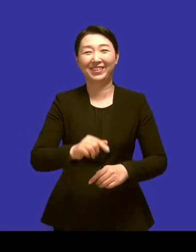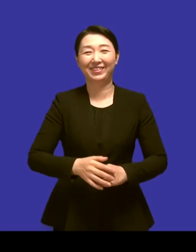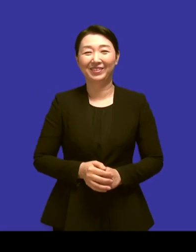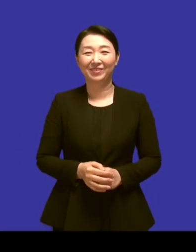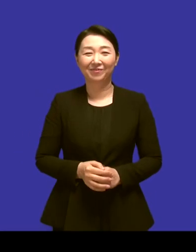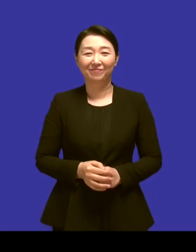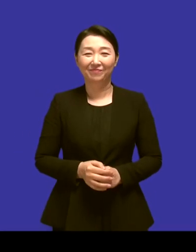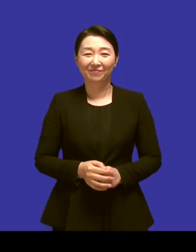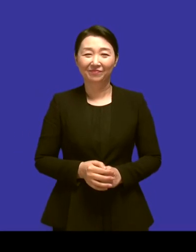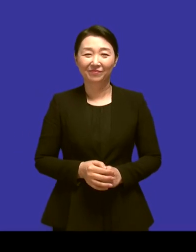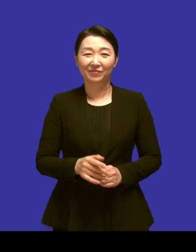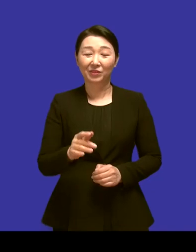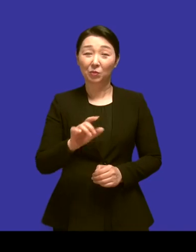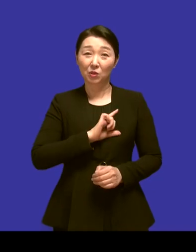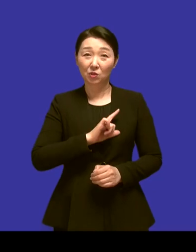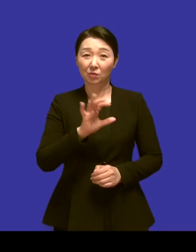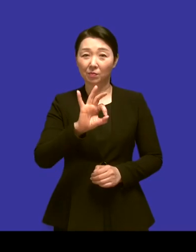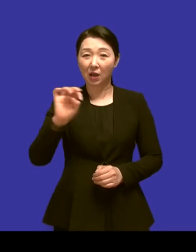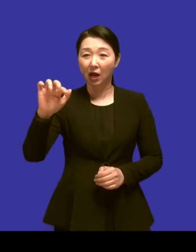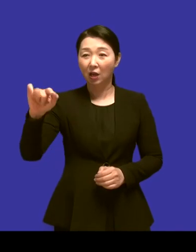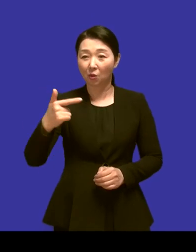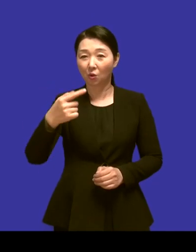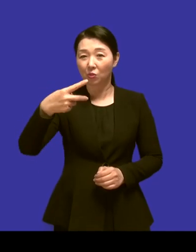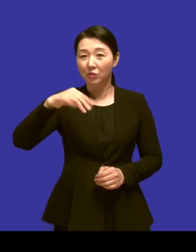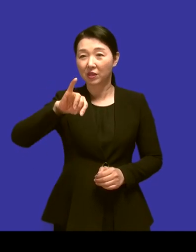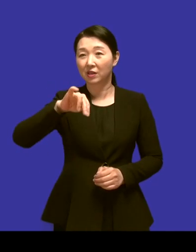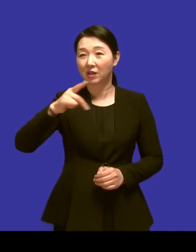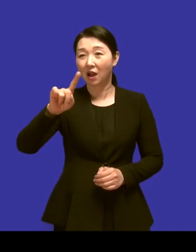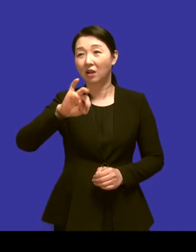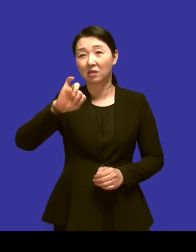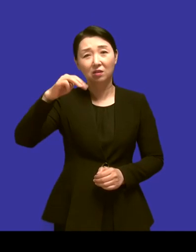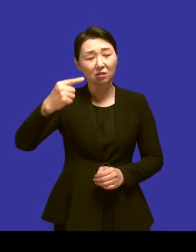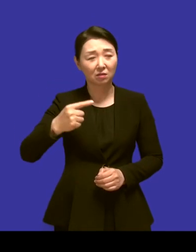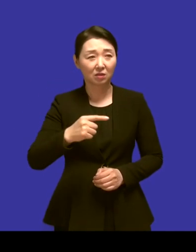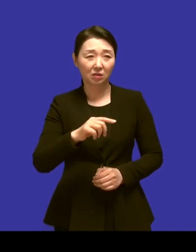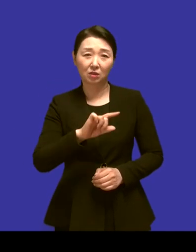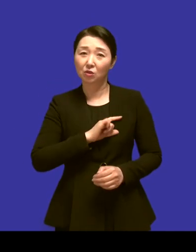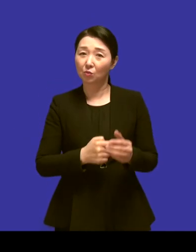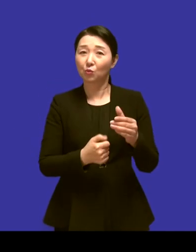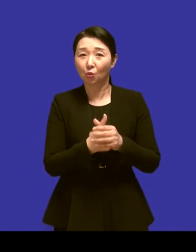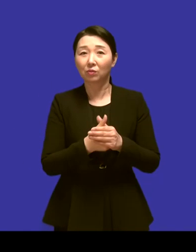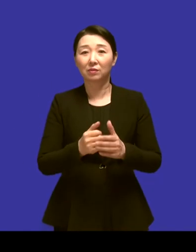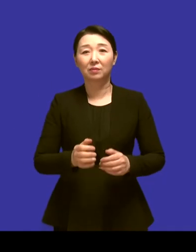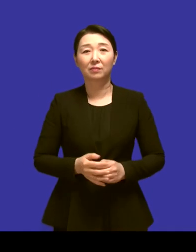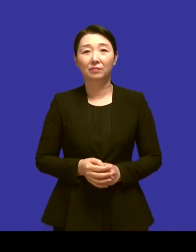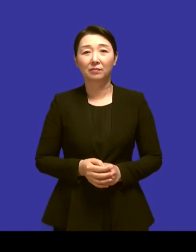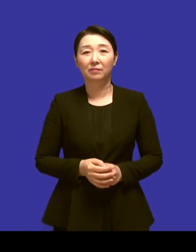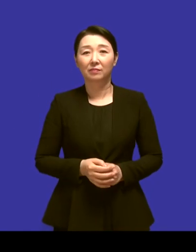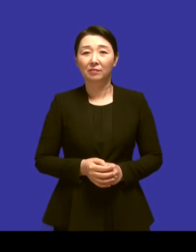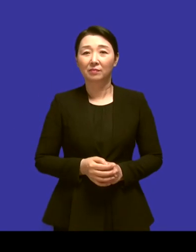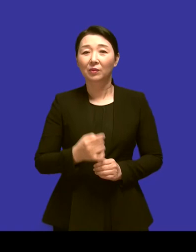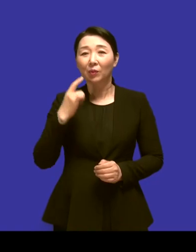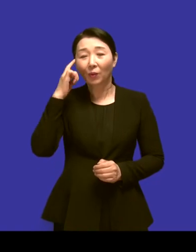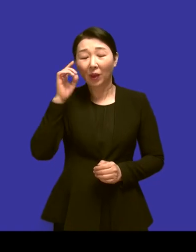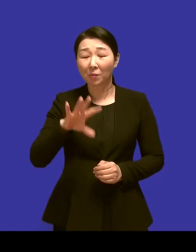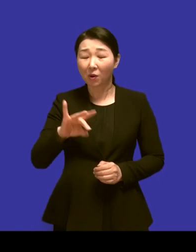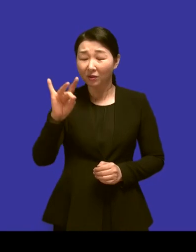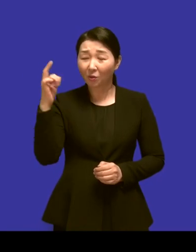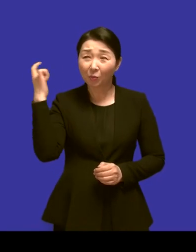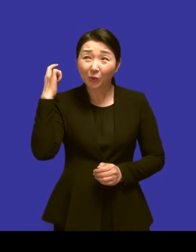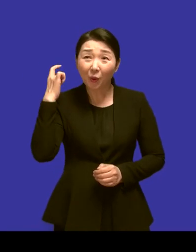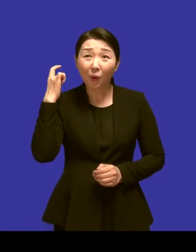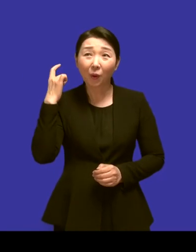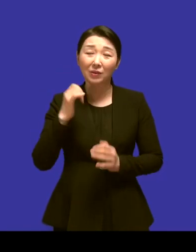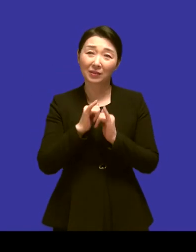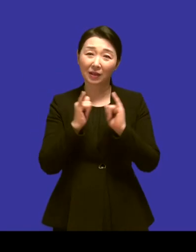네. 근데 아넌 딜라이트라는 이름이 좀 특이해요. 아, 네. 네 아넌 어떤... 딜라이트라는 이름이 사실 뭔가 좀 처음 들으시는